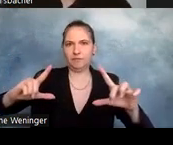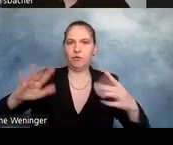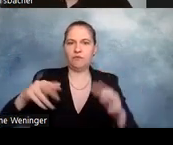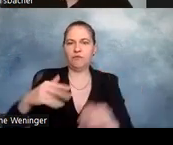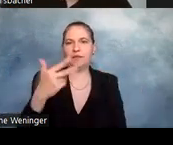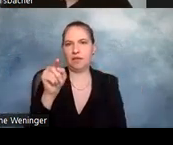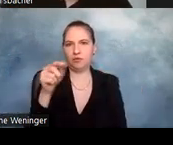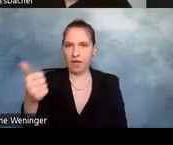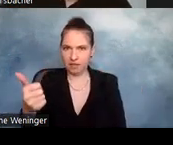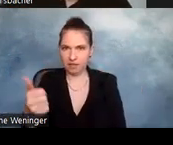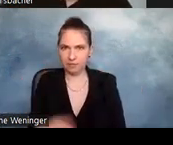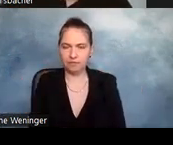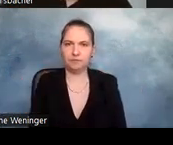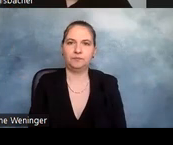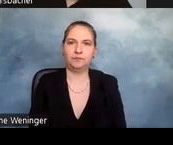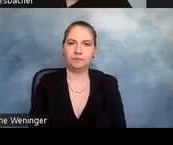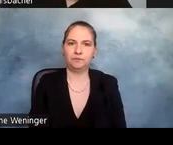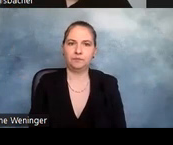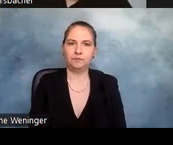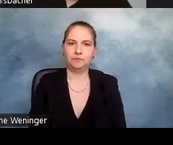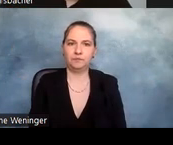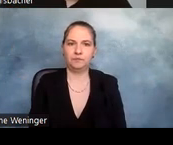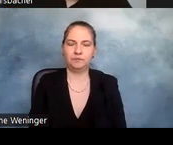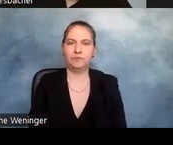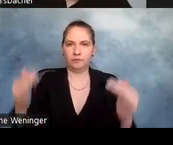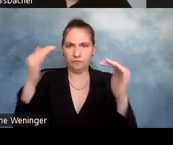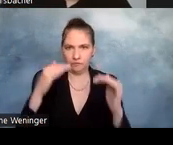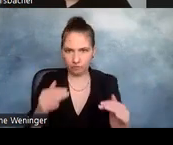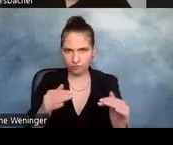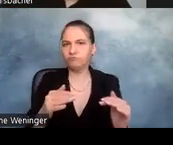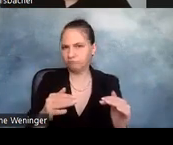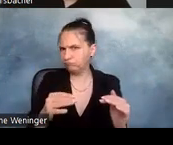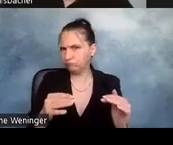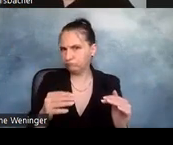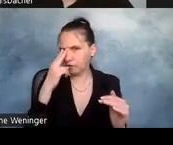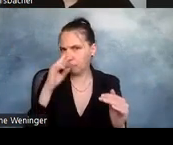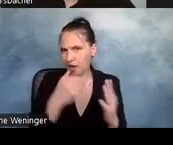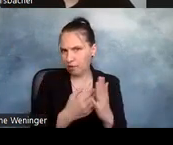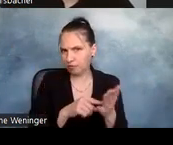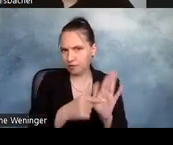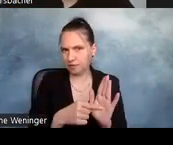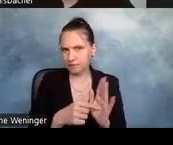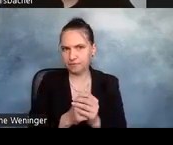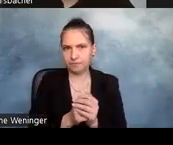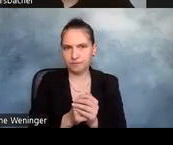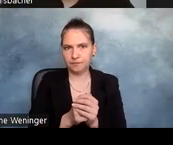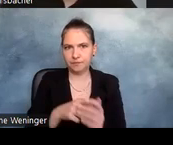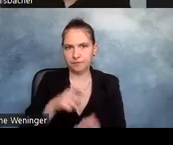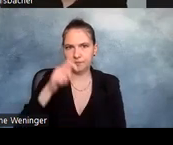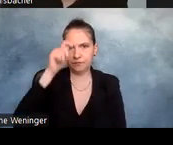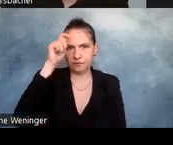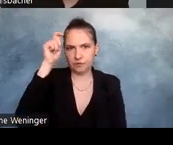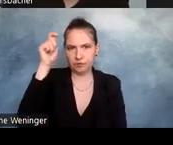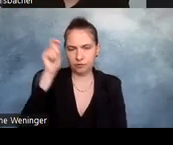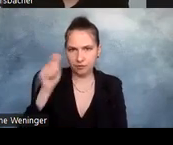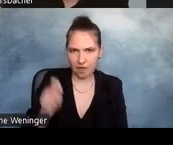Genau, guckt man am besten wieder direkt ein Fehlerbeispiel an. bin jetzt auf der Seite vom Gymnasium